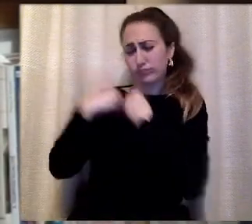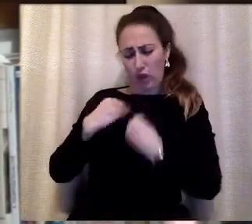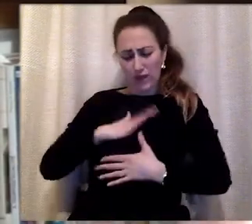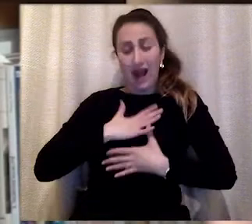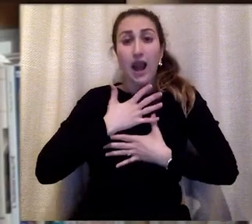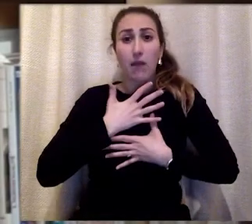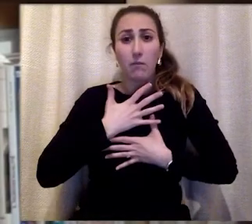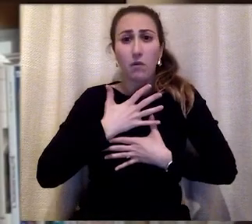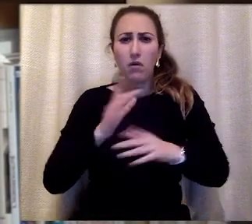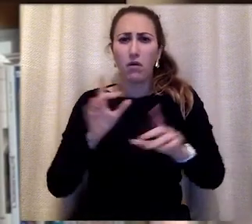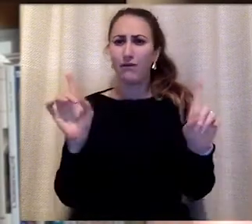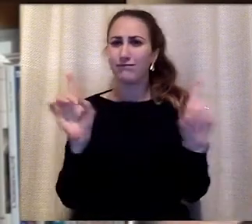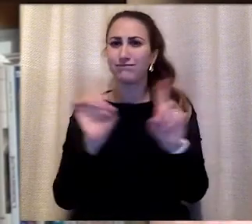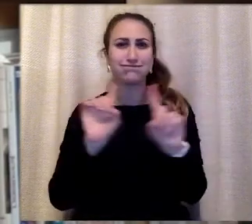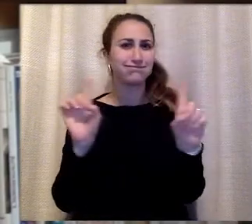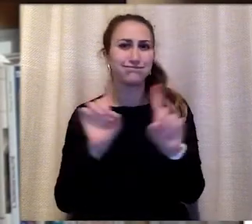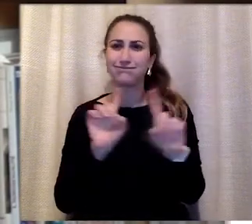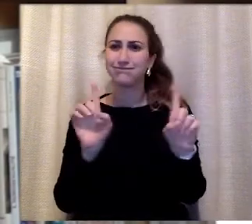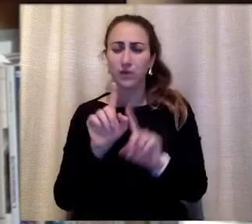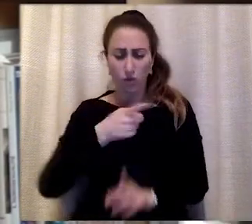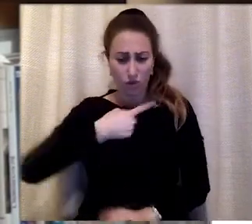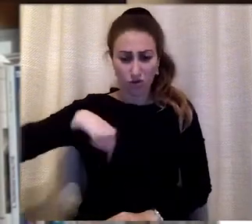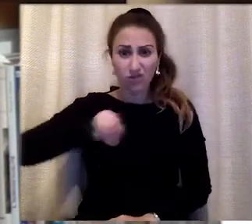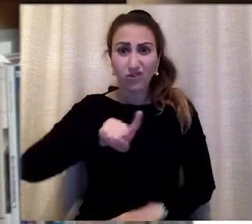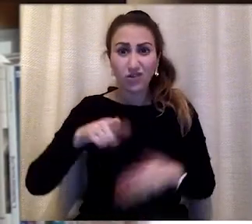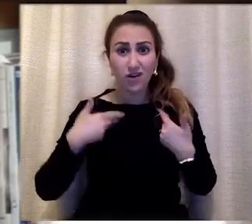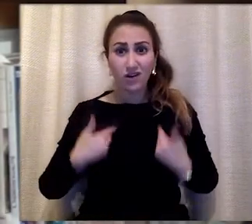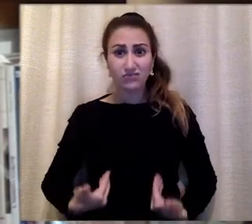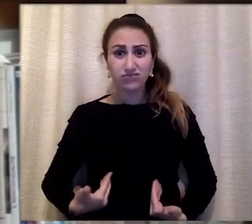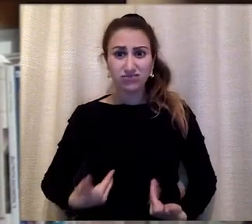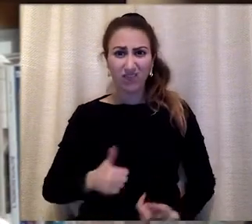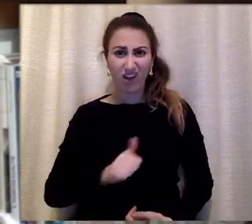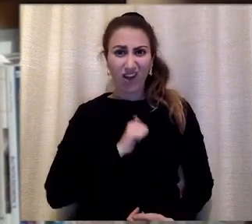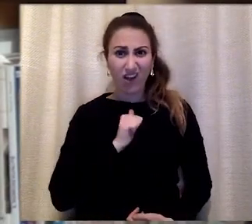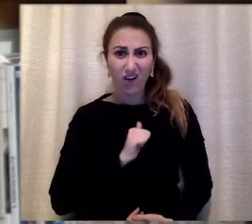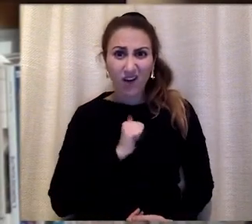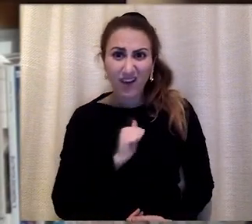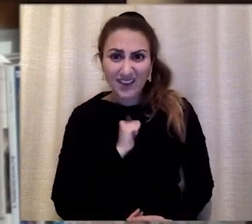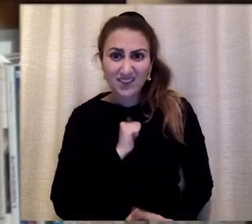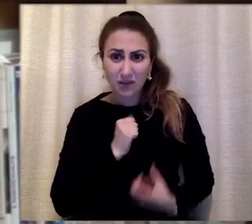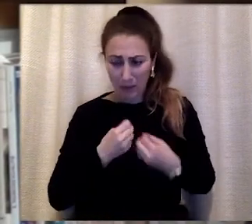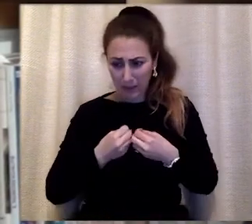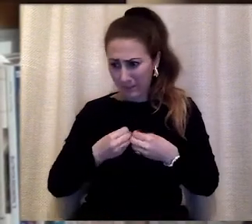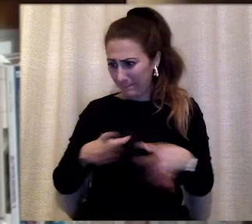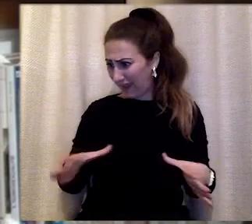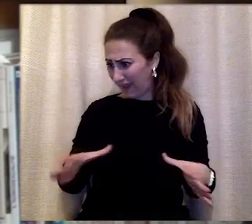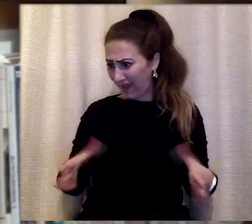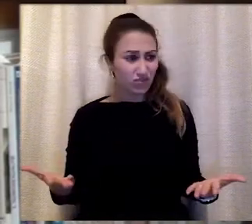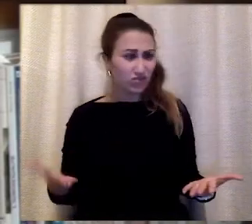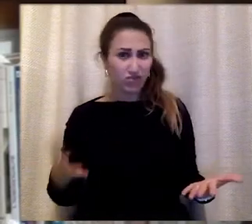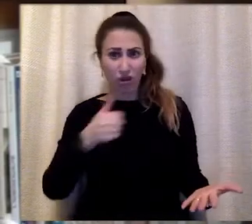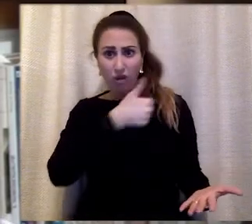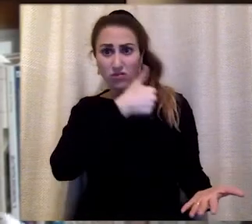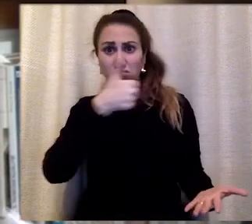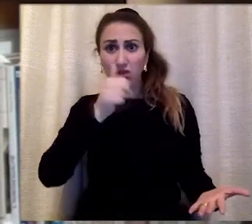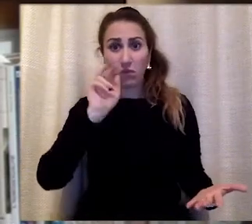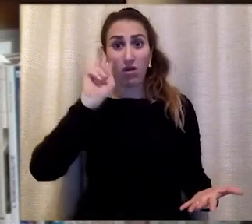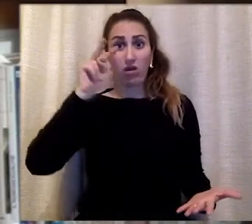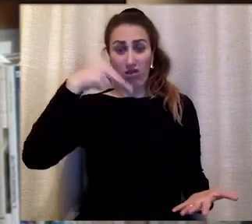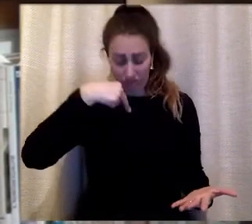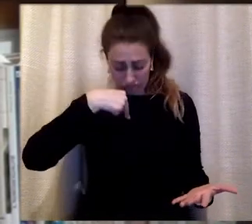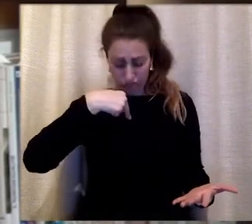créatures aussi viles, aussi perdues, aussi égoïstes et égocentriques que nous. Oui, que